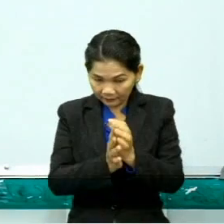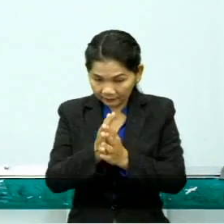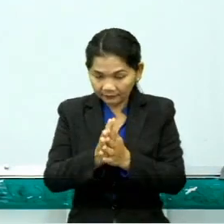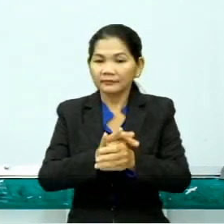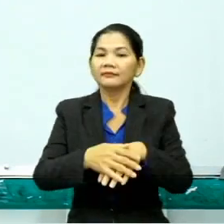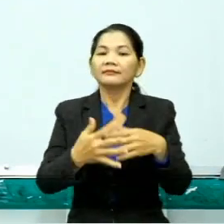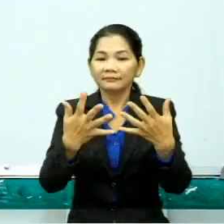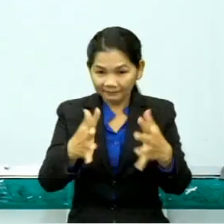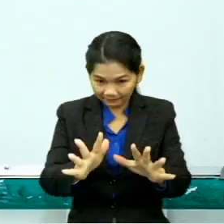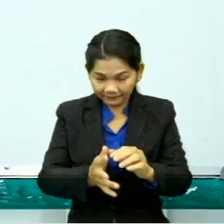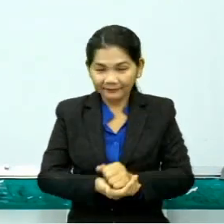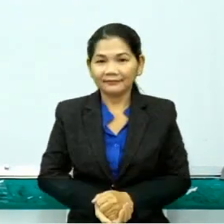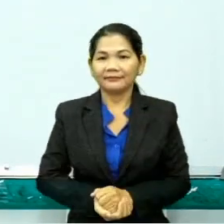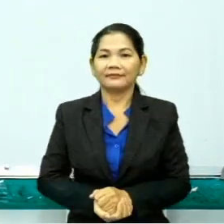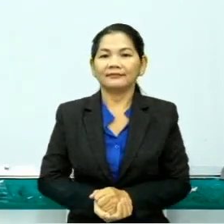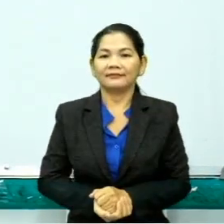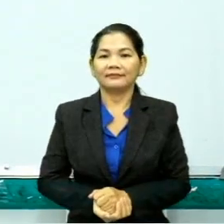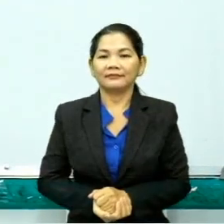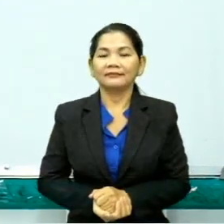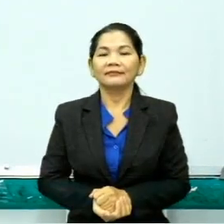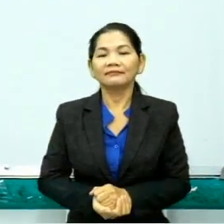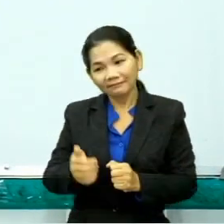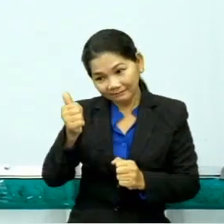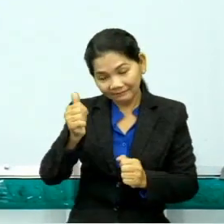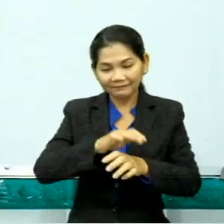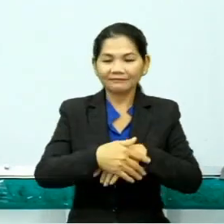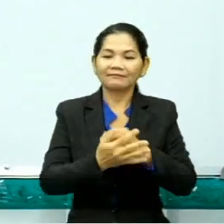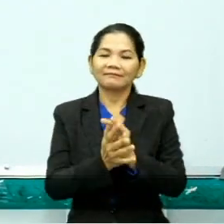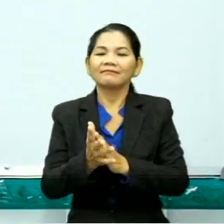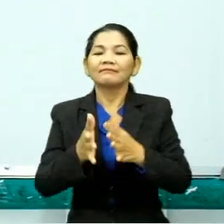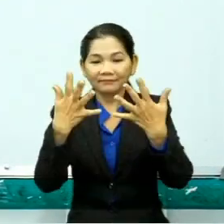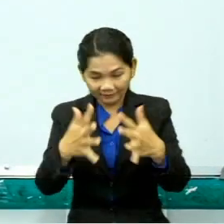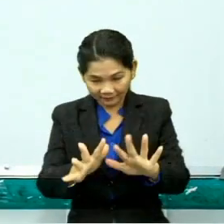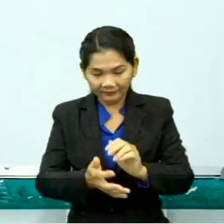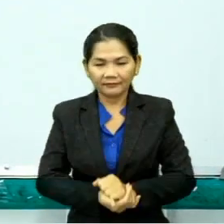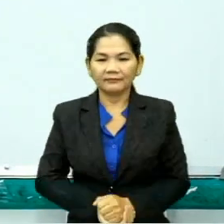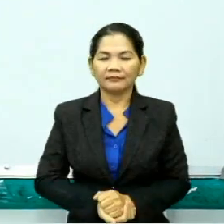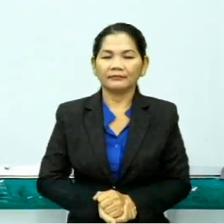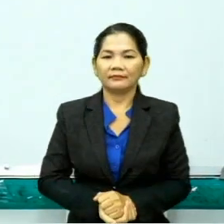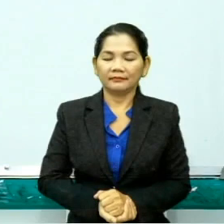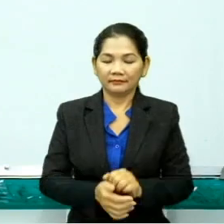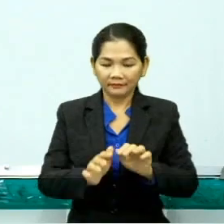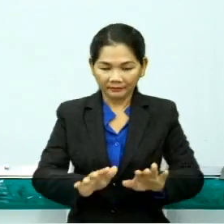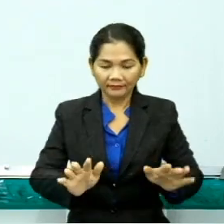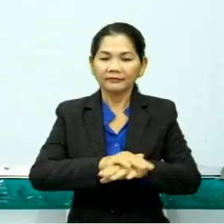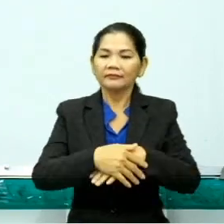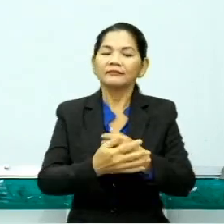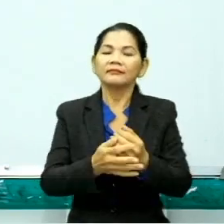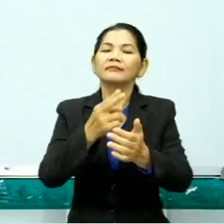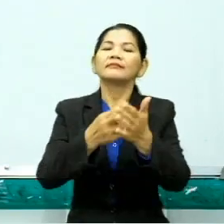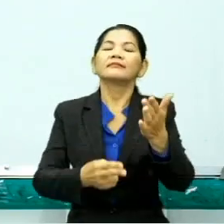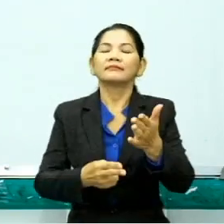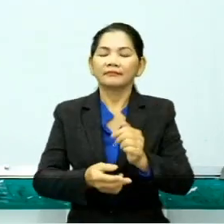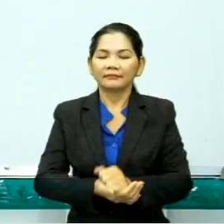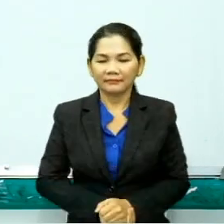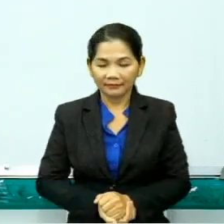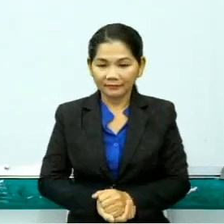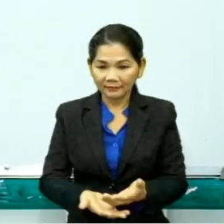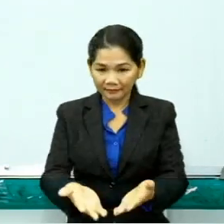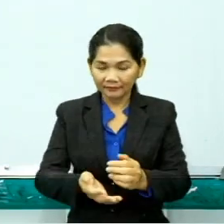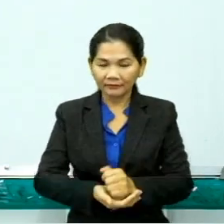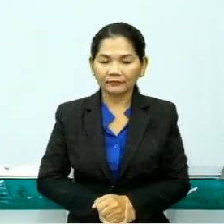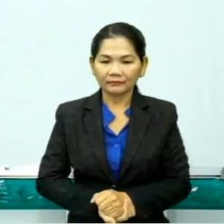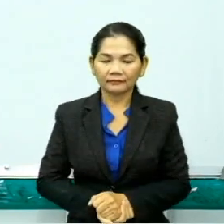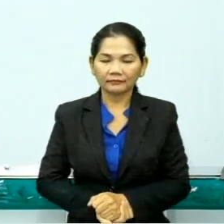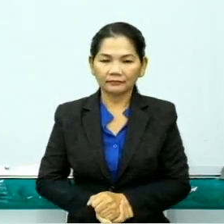rồi bà con hai rồi nữ. Chà, con bàn liên xâm át rồi hai nè con nè. Chà, ta con liên xâm át đây được bà con chìa mùi nâng ở vầy khá ta